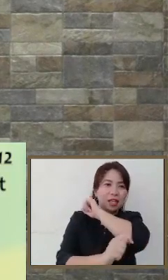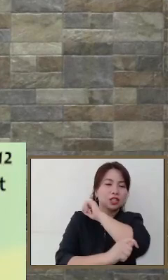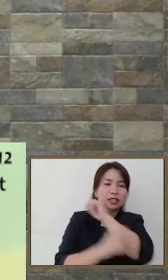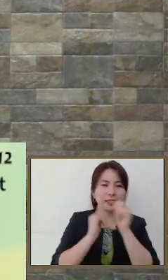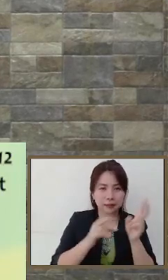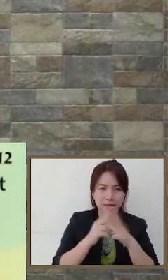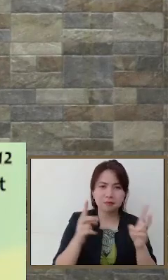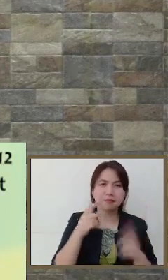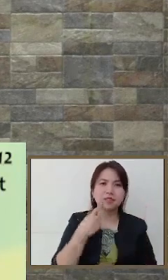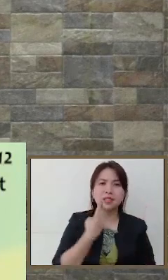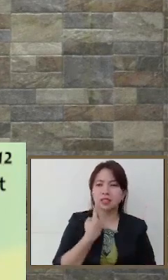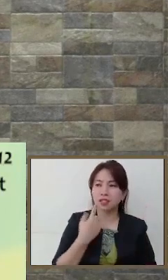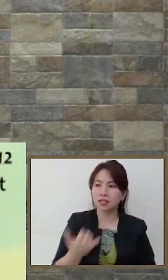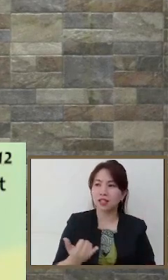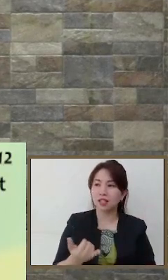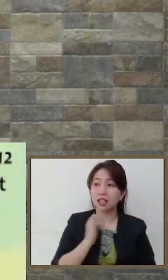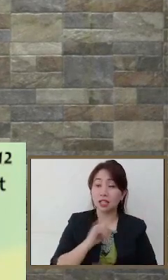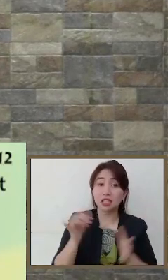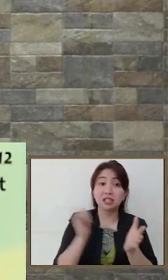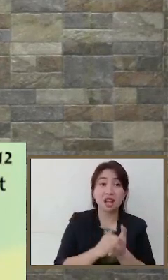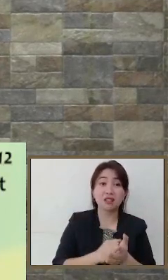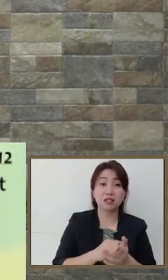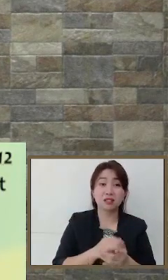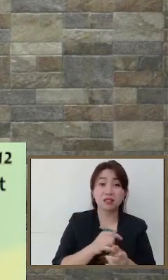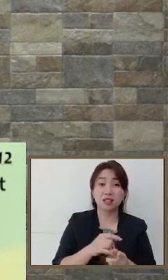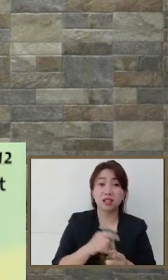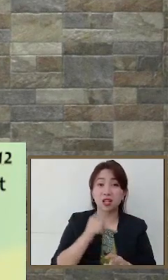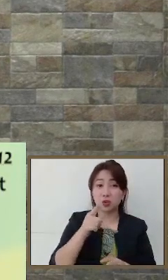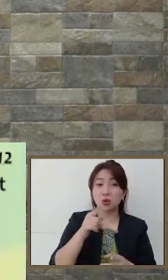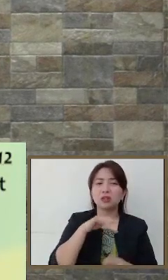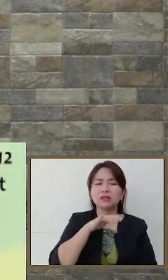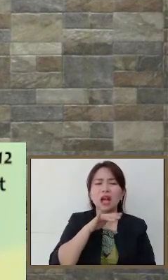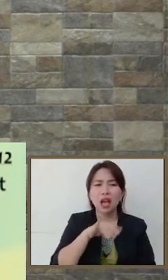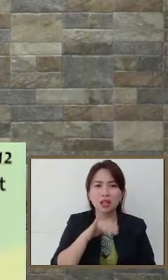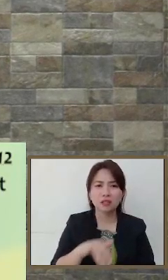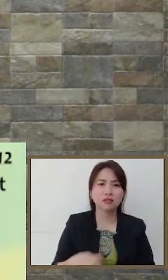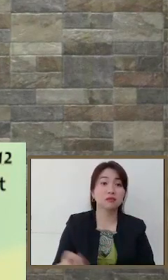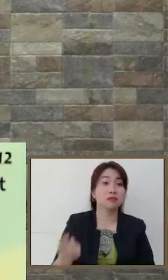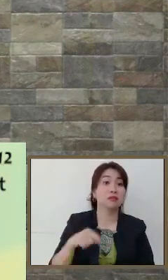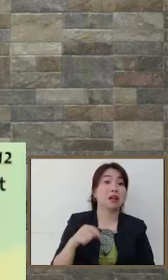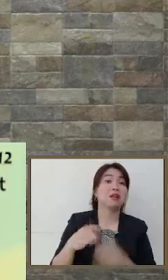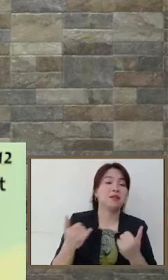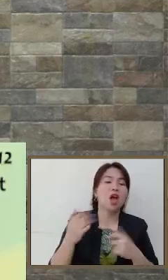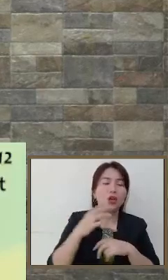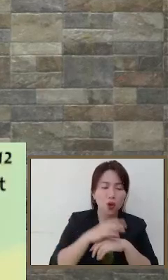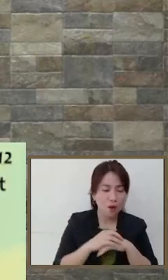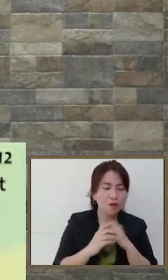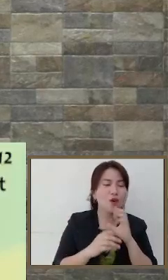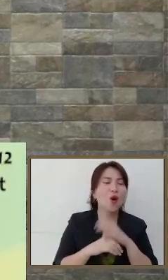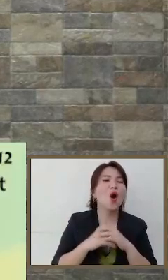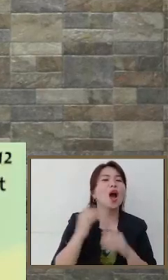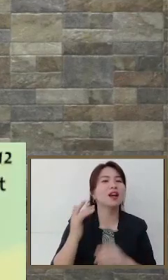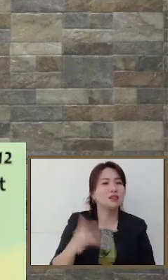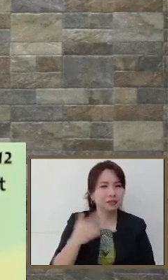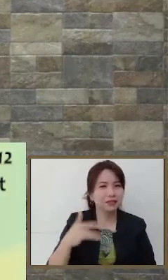Ah mas mahalaga ba yan hindi ka ba napapagod Diyan nainitan ka pa diyan dito comfort ang mararamdaman